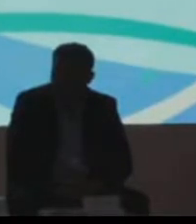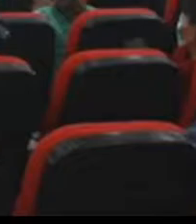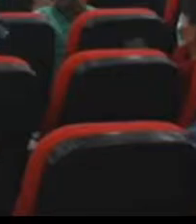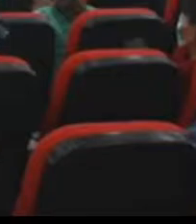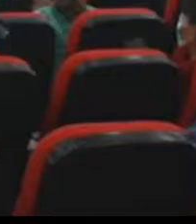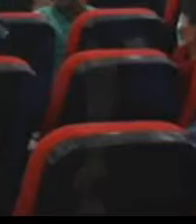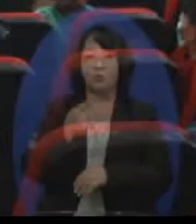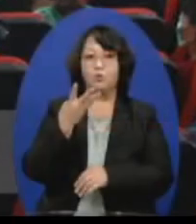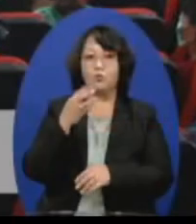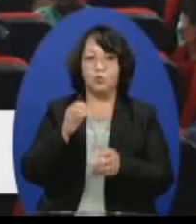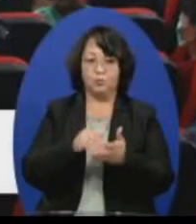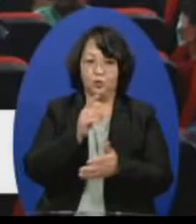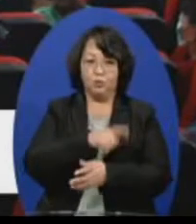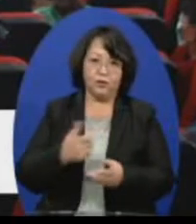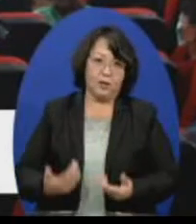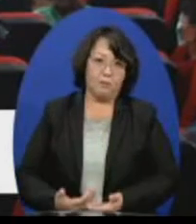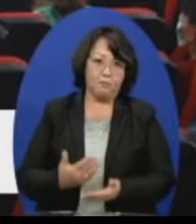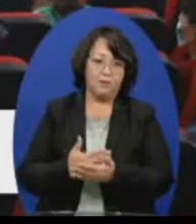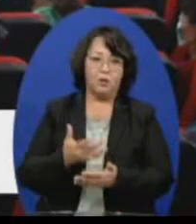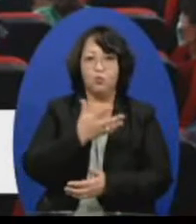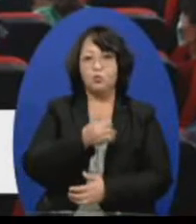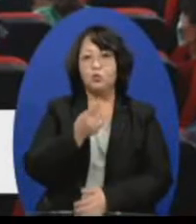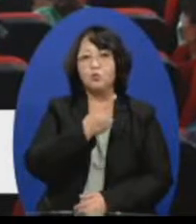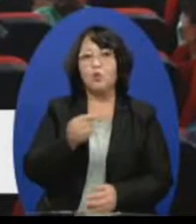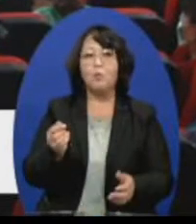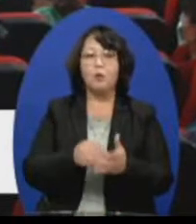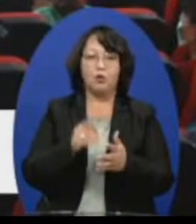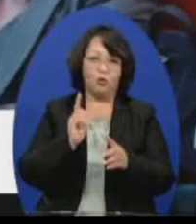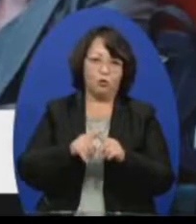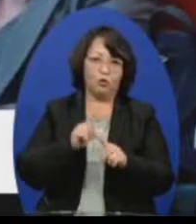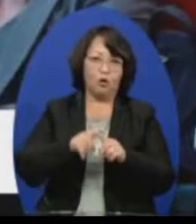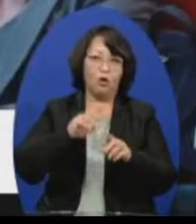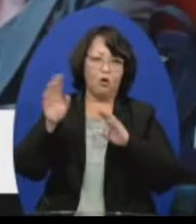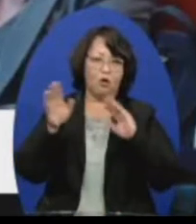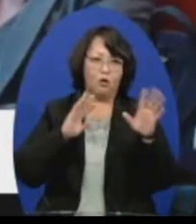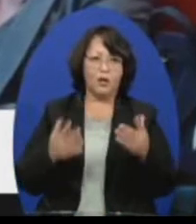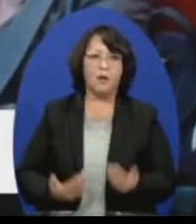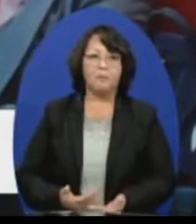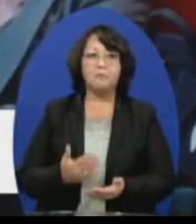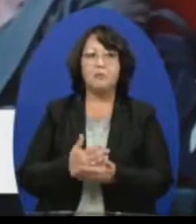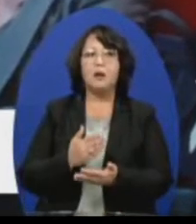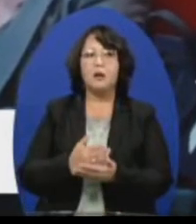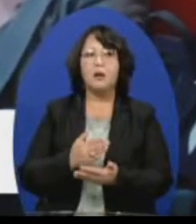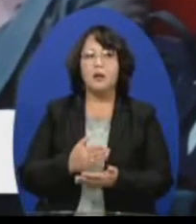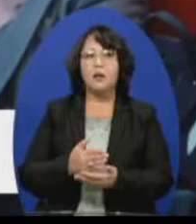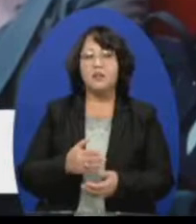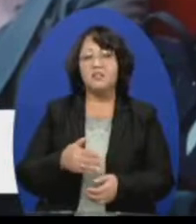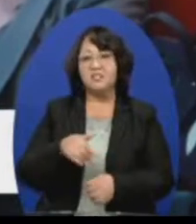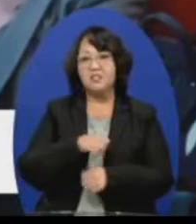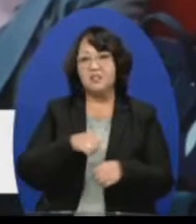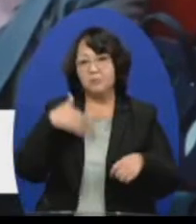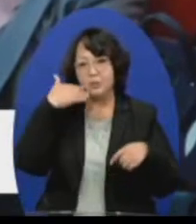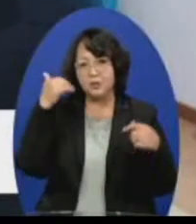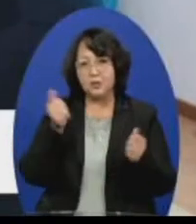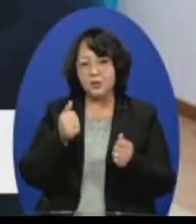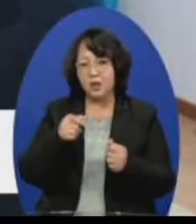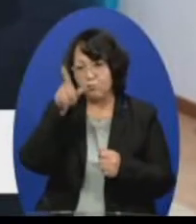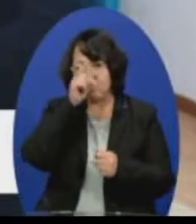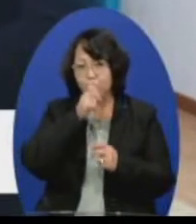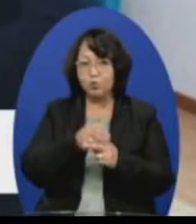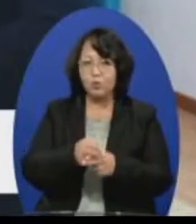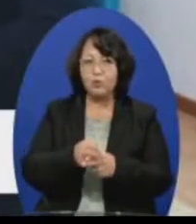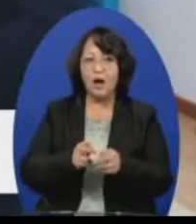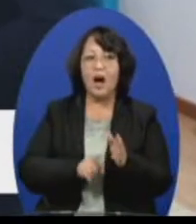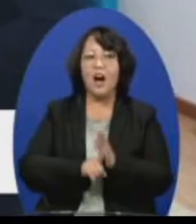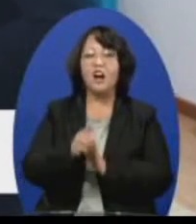Хөсгөл аймаг 140 орчим мянган хүн амтай. Үүний 100 орчим мянган хөдөө аллагдсан Сүм Багт амьдардаг. Малчид иргэдэд эмнэлгийн анхан шатны үзлэг хийх